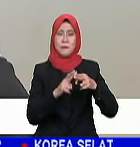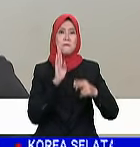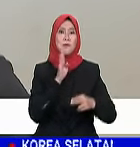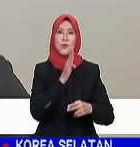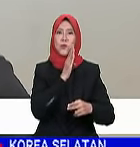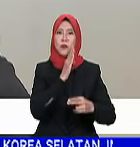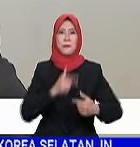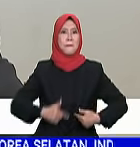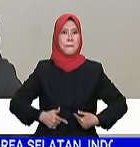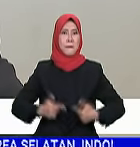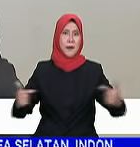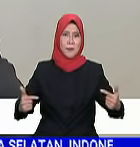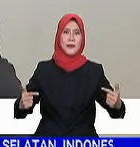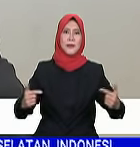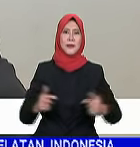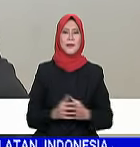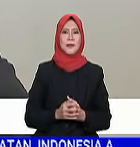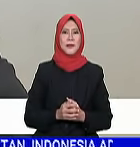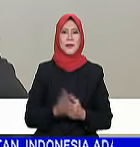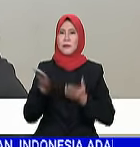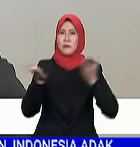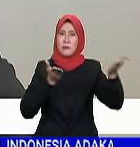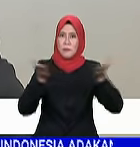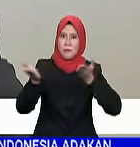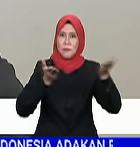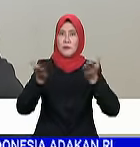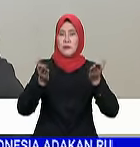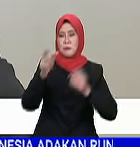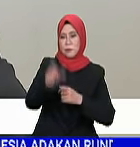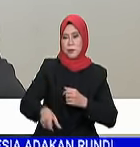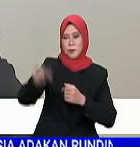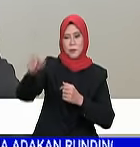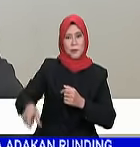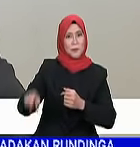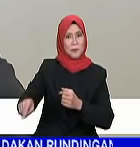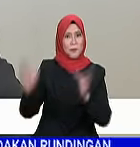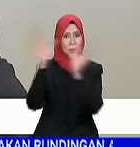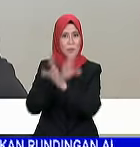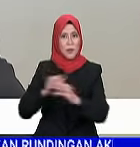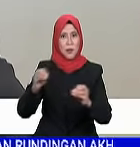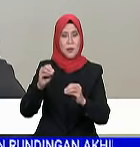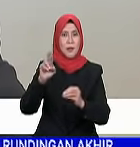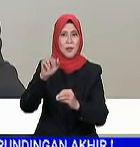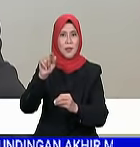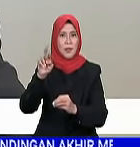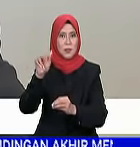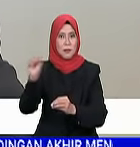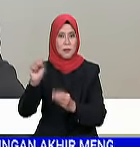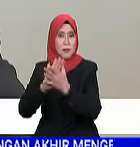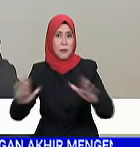forget. Right, dan mereka, jasa-jasa mereka ni, Iban Trekkers ni, Sarawak Rangers ni akan